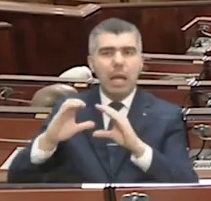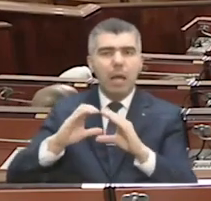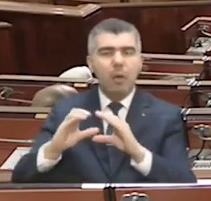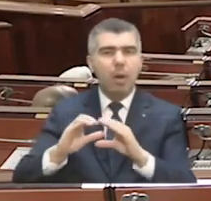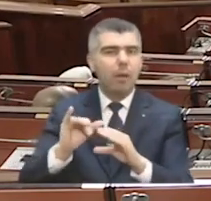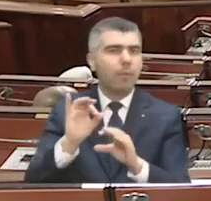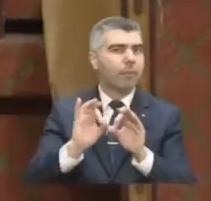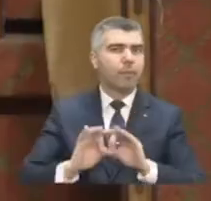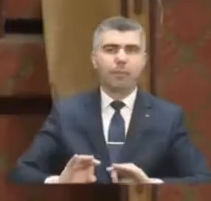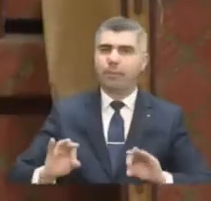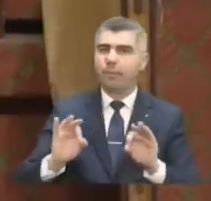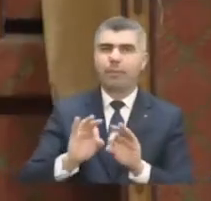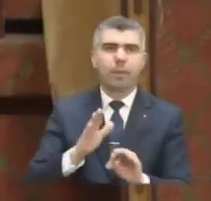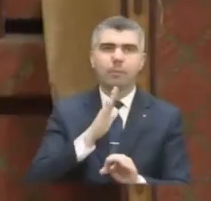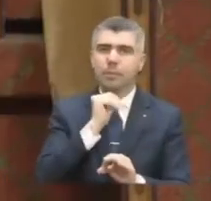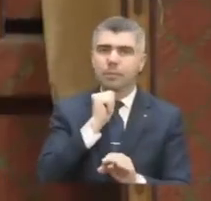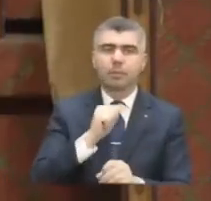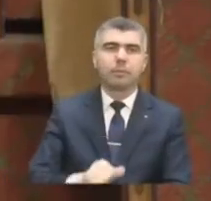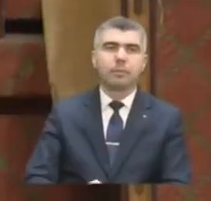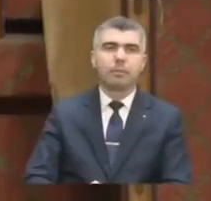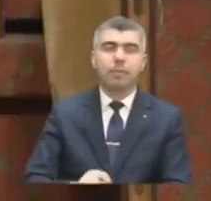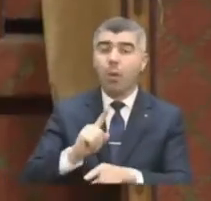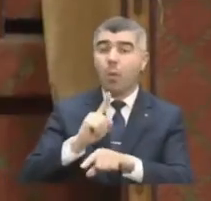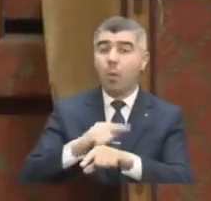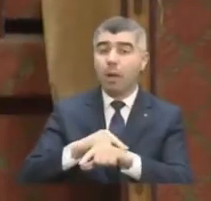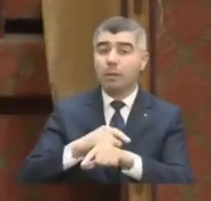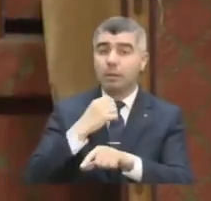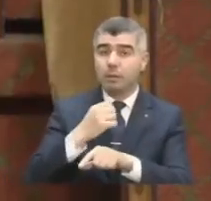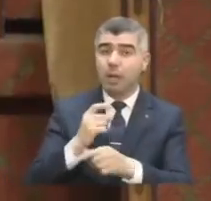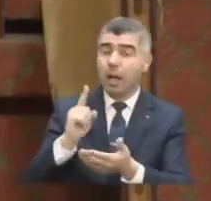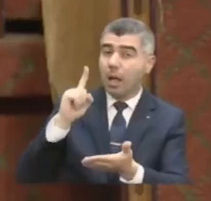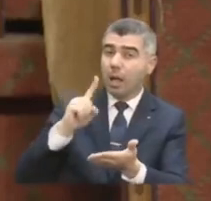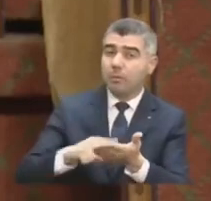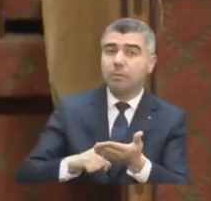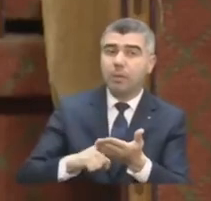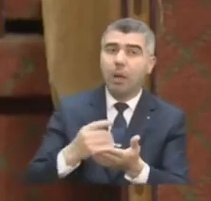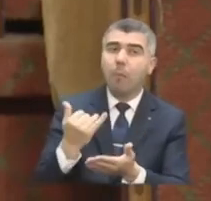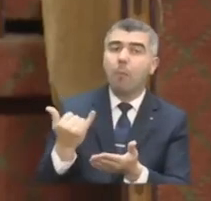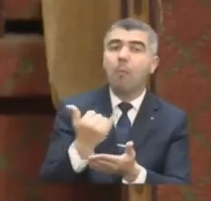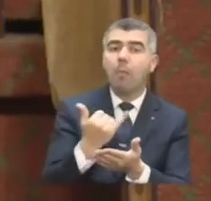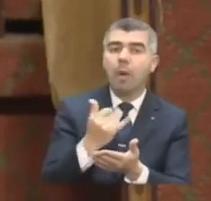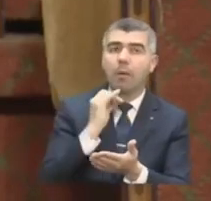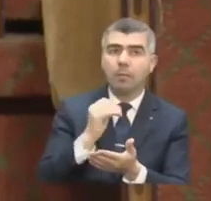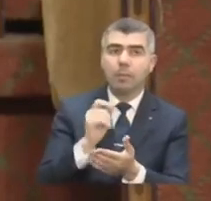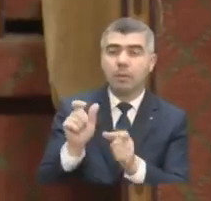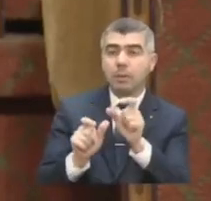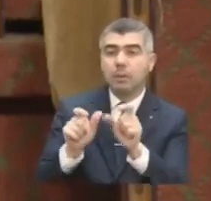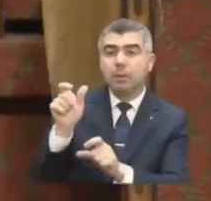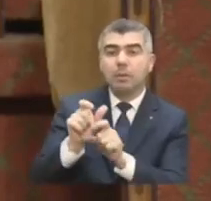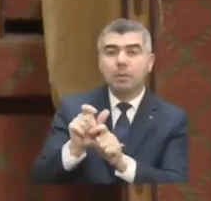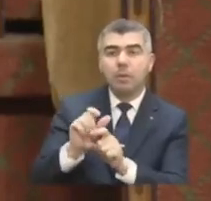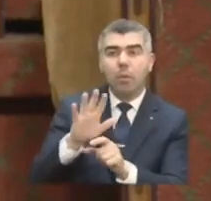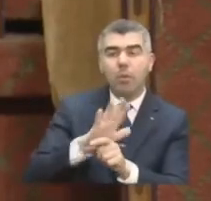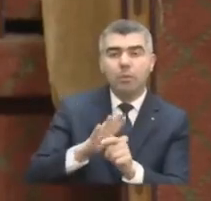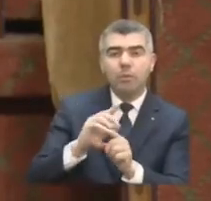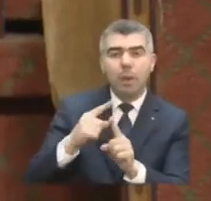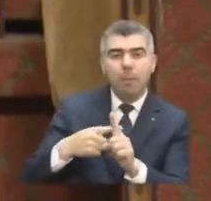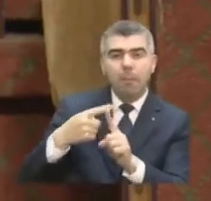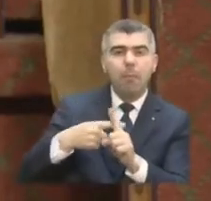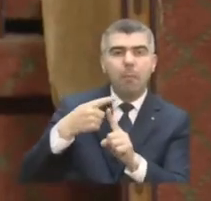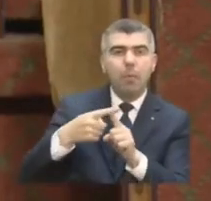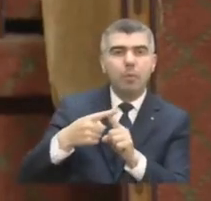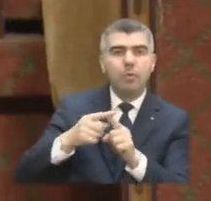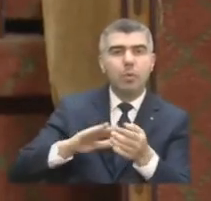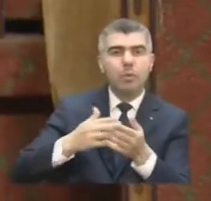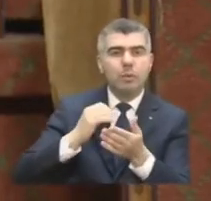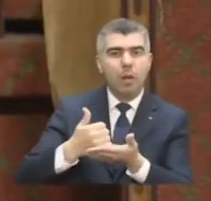من هذه الحوارات في الوقت اللي أصبح من اللازم تحسين الوضعية المعيشية للمواطنين وارتفاع أصوات